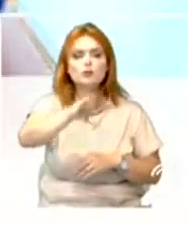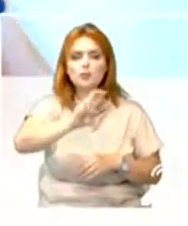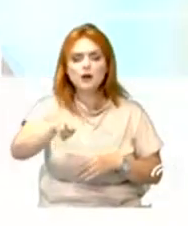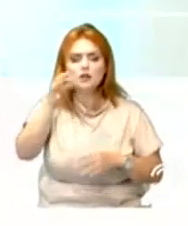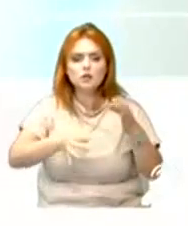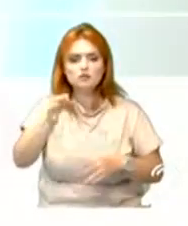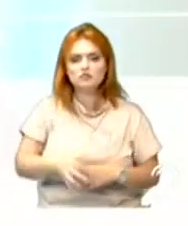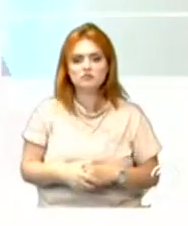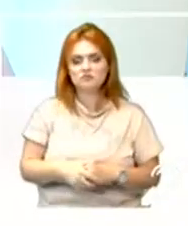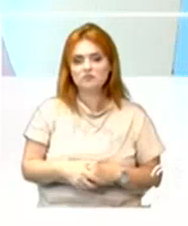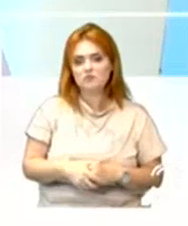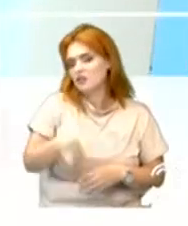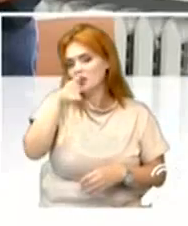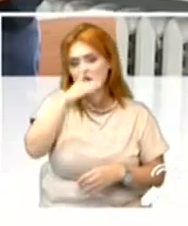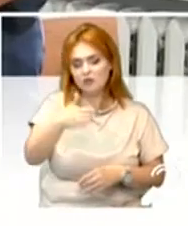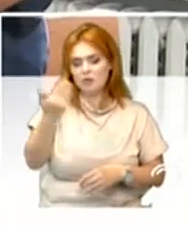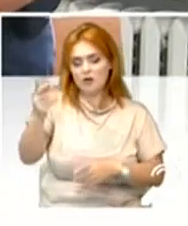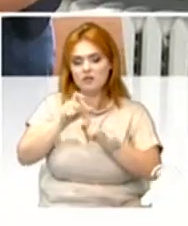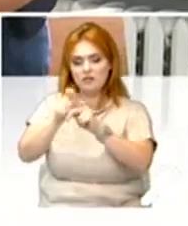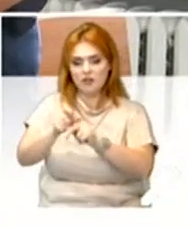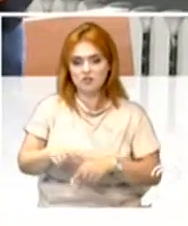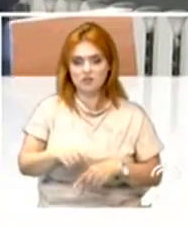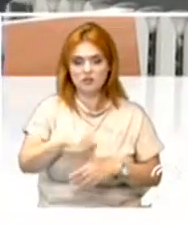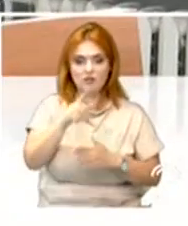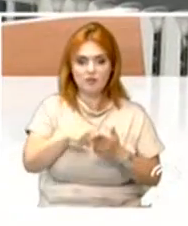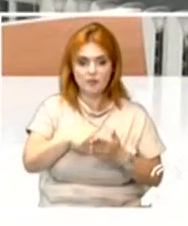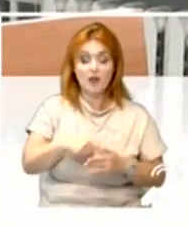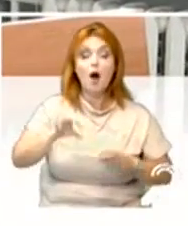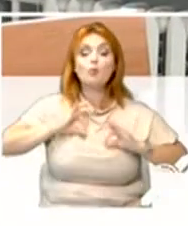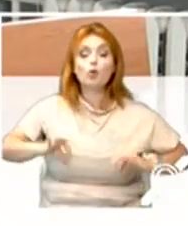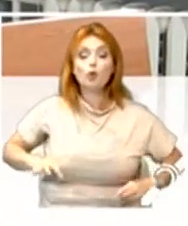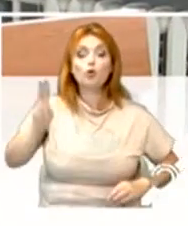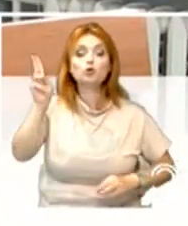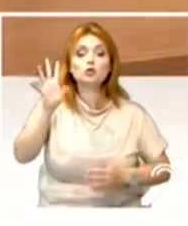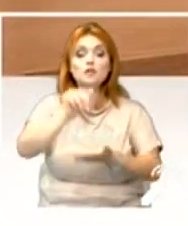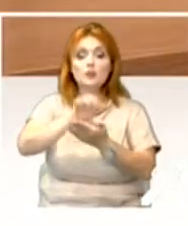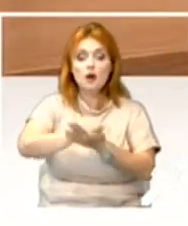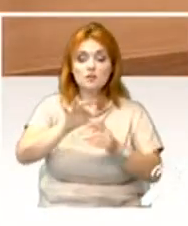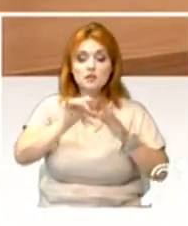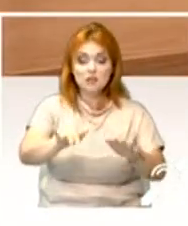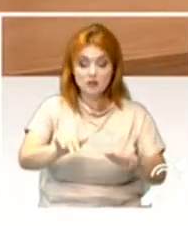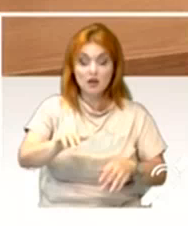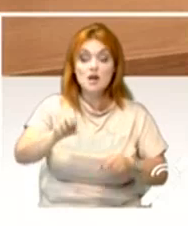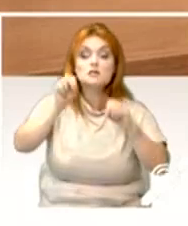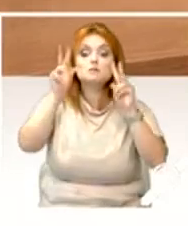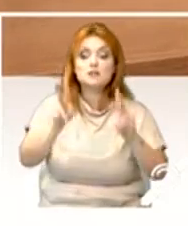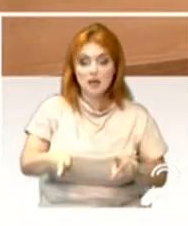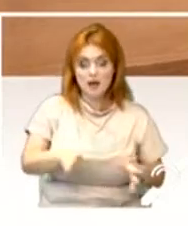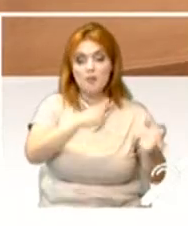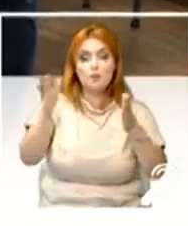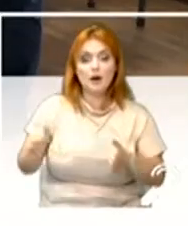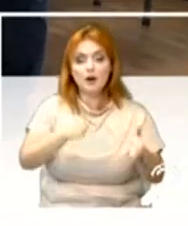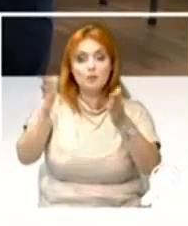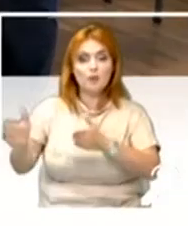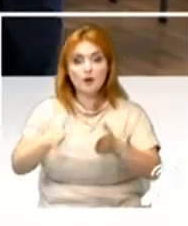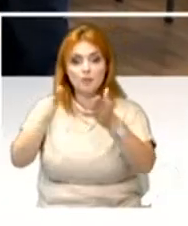ședință? Deci nu vă pot răspunde. Procurorul de caz susține că procesul a fost amânat în mod intenționat pentru că termenul de prescripție